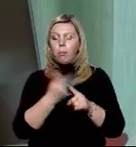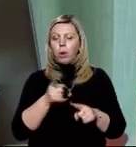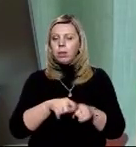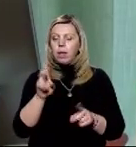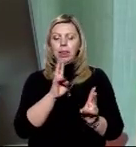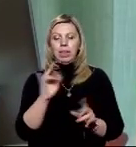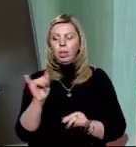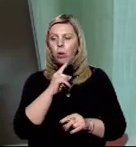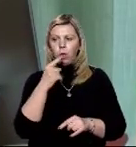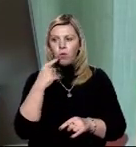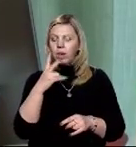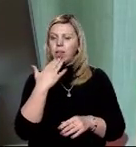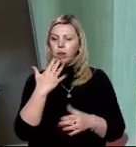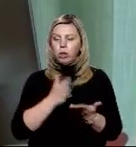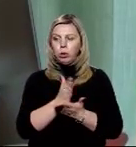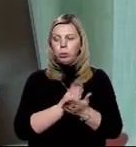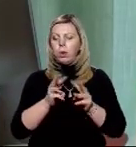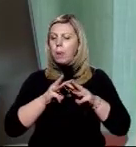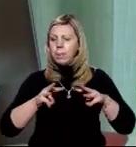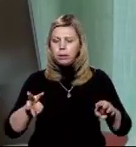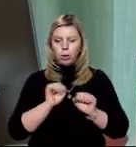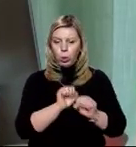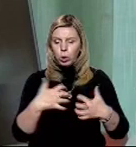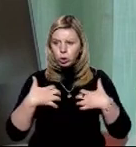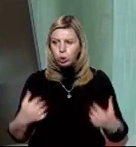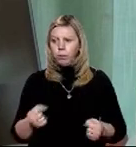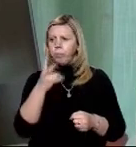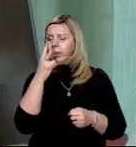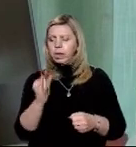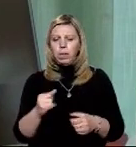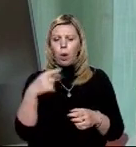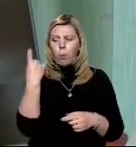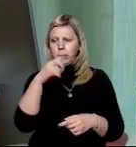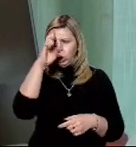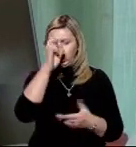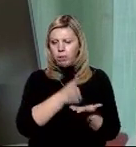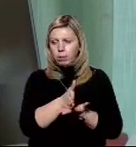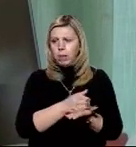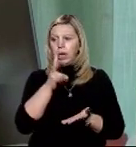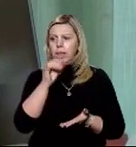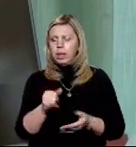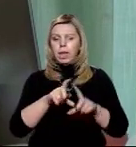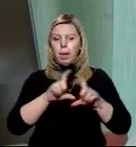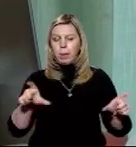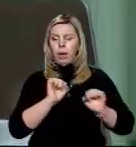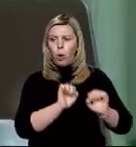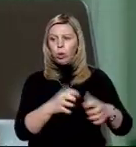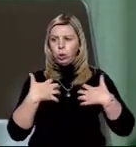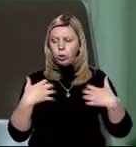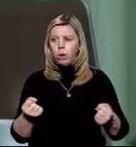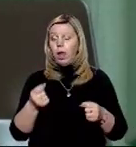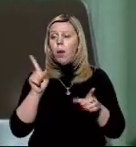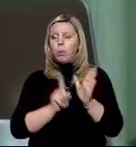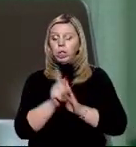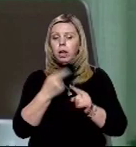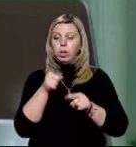не говорить ні Національна служба, ні Міністерство охорони здоров'я, ні обласна державна адміністрація, ні Департамент охорони здоров'я.